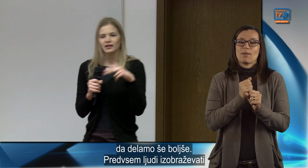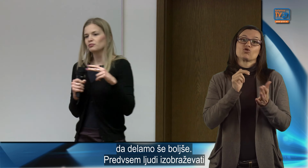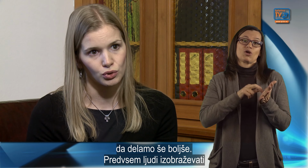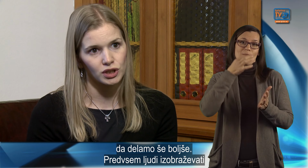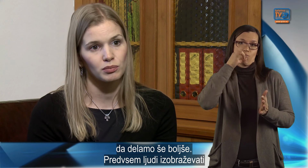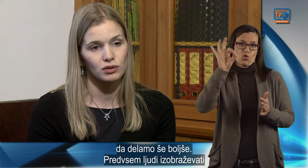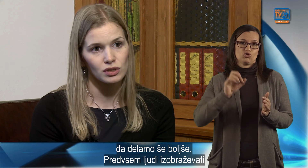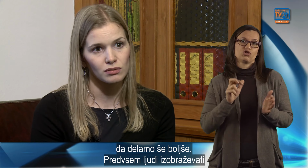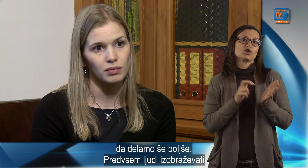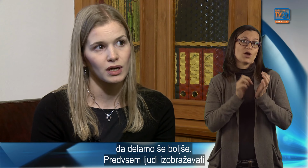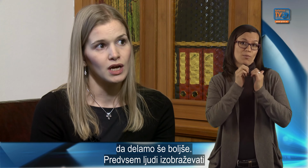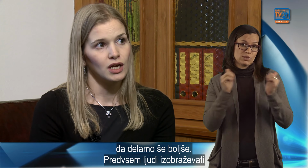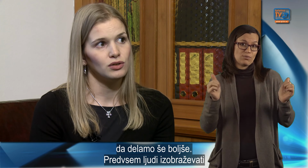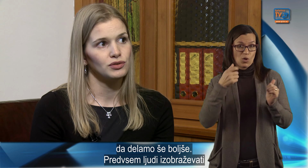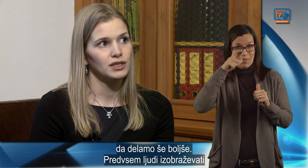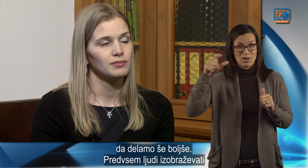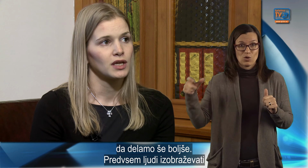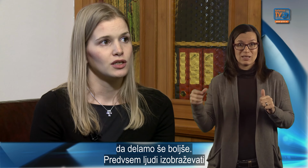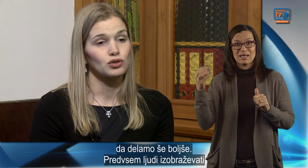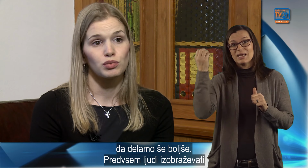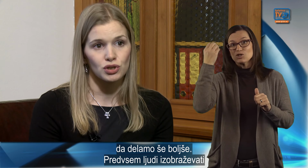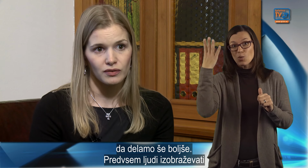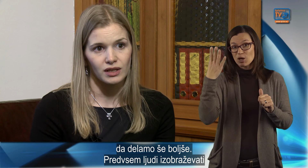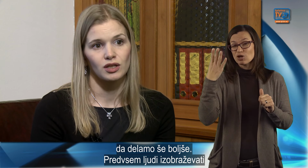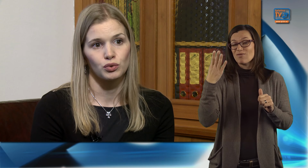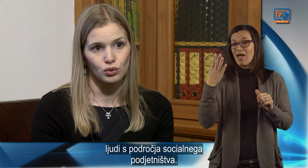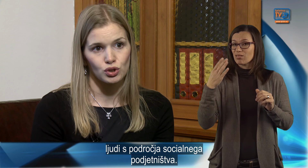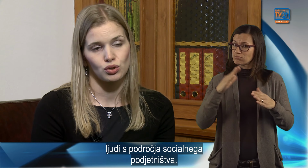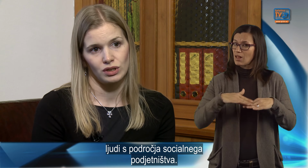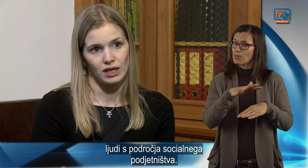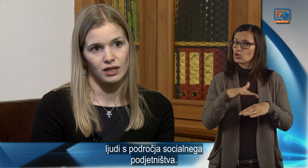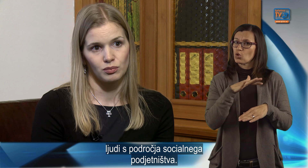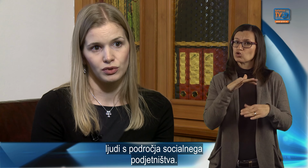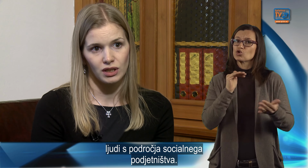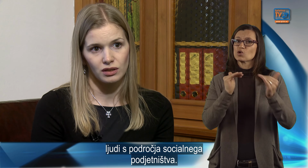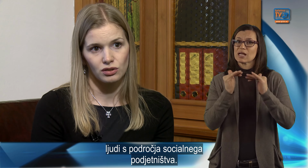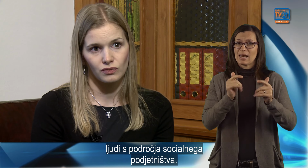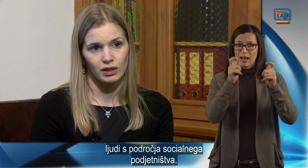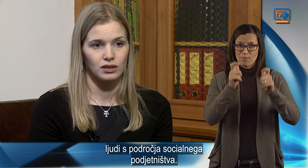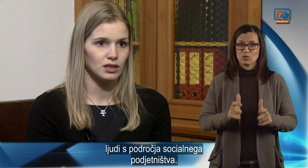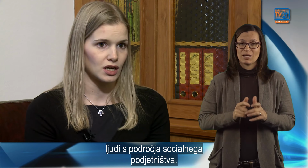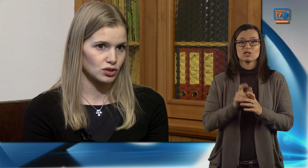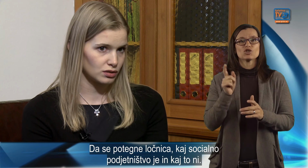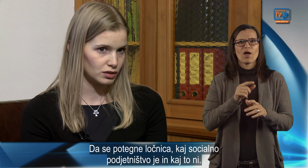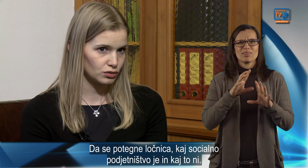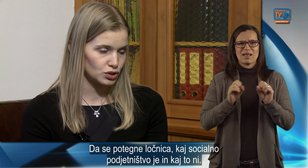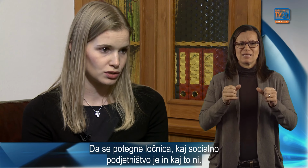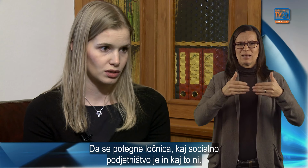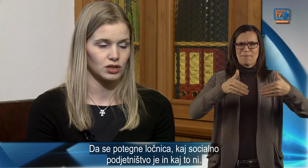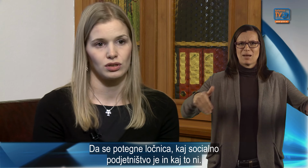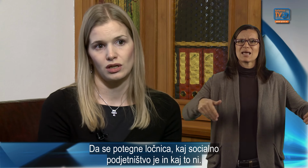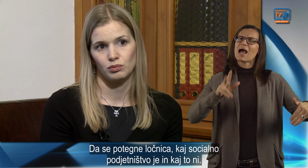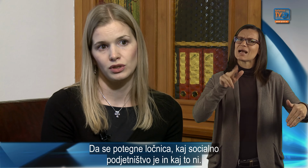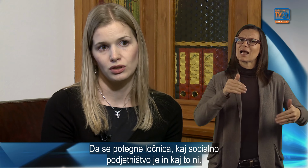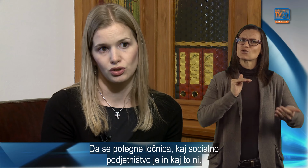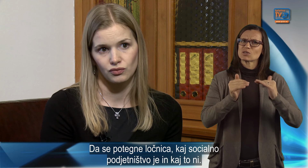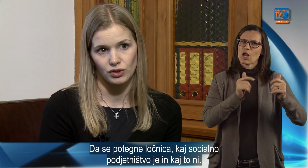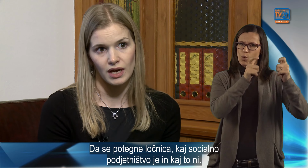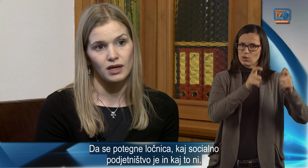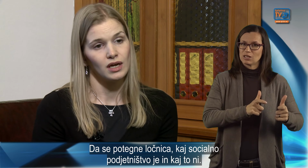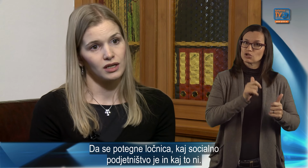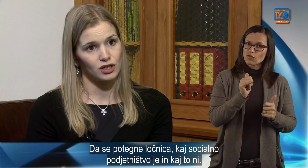delamo še boljše. Predvsem pa ljudi izobraževat na področju socialnega podjetništva in jasno narediti ločnico, kaj socialno